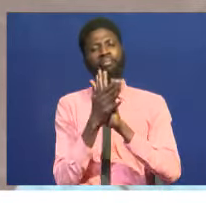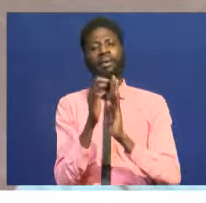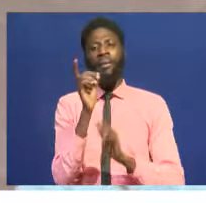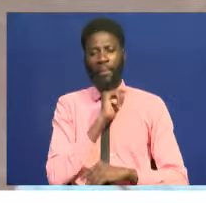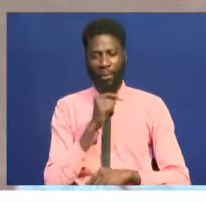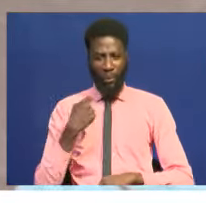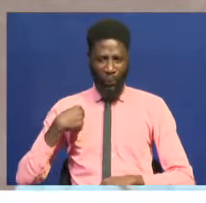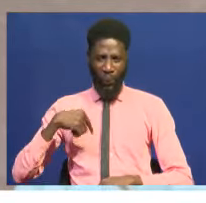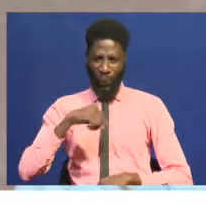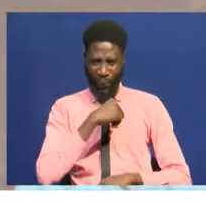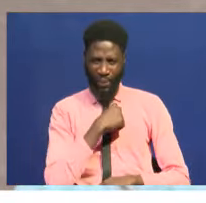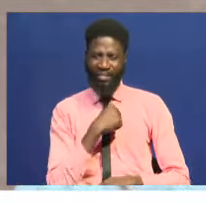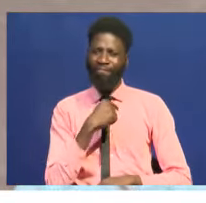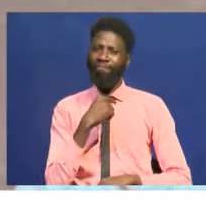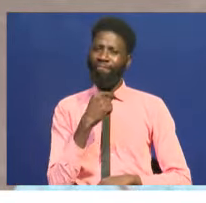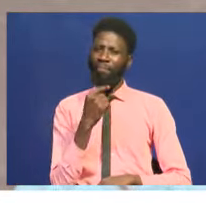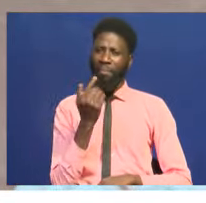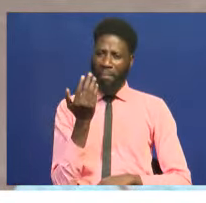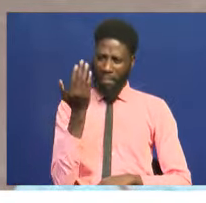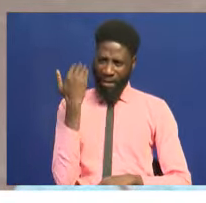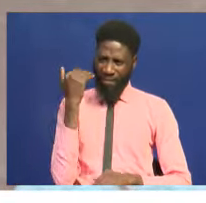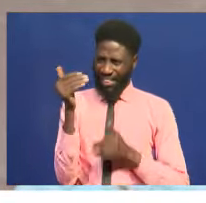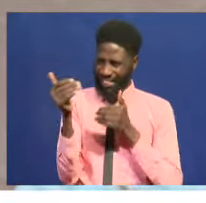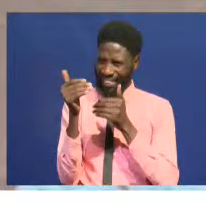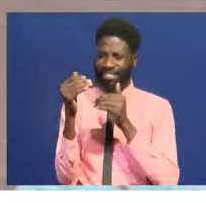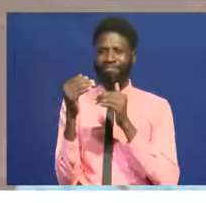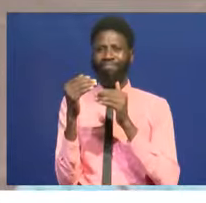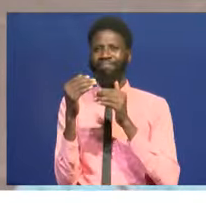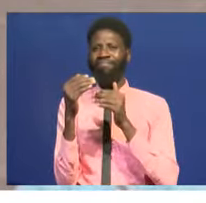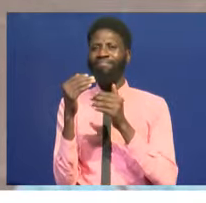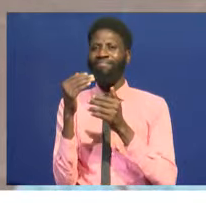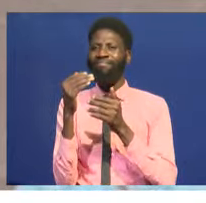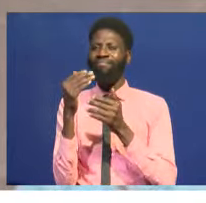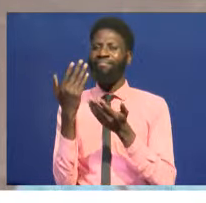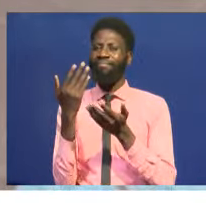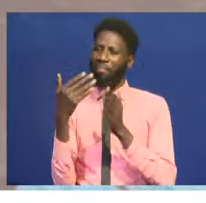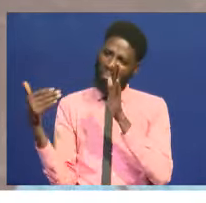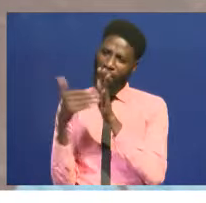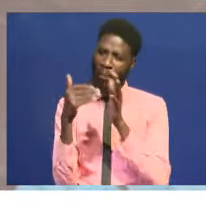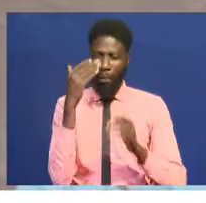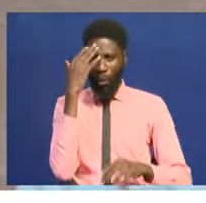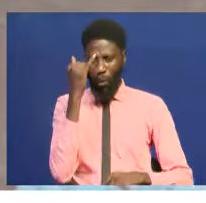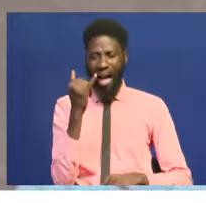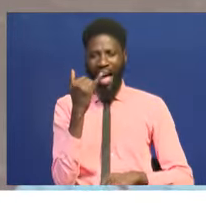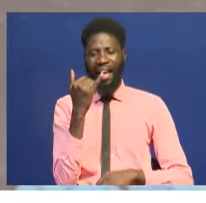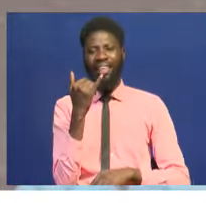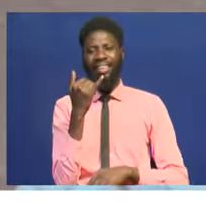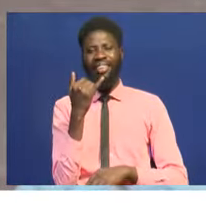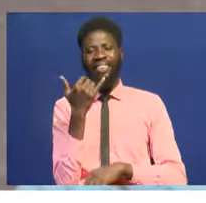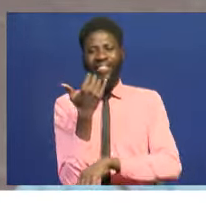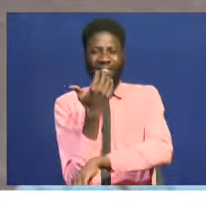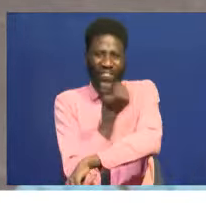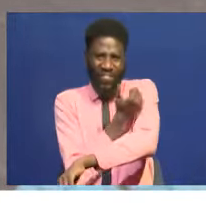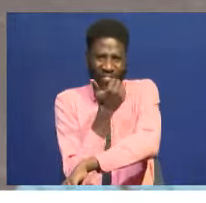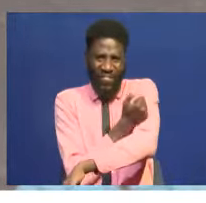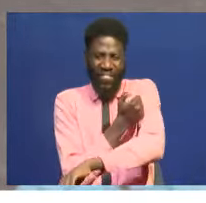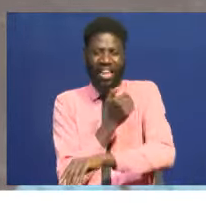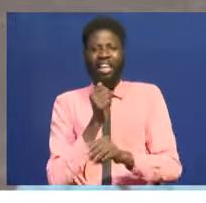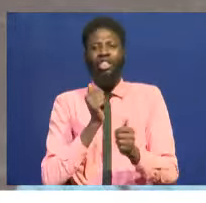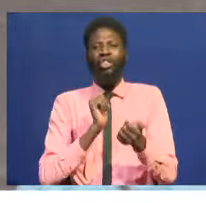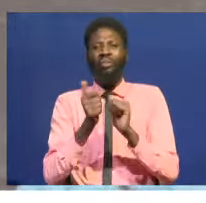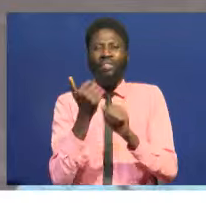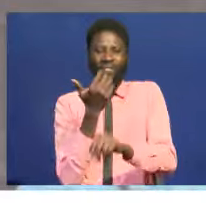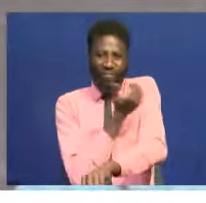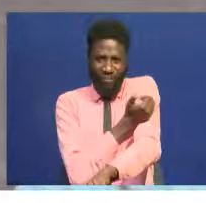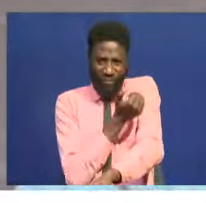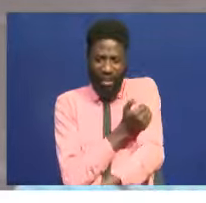for being banned for matters doping. And it